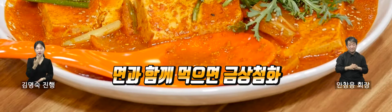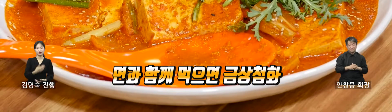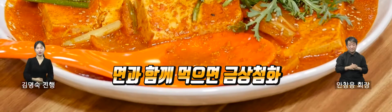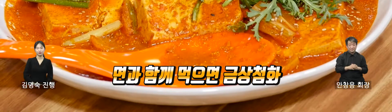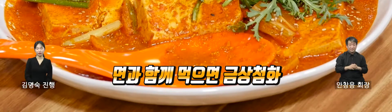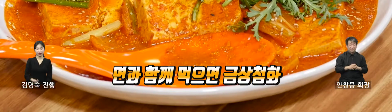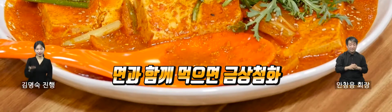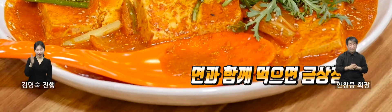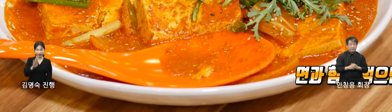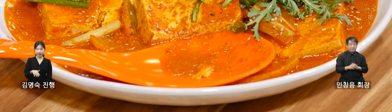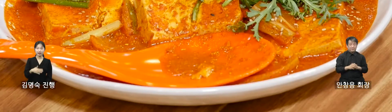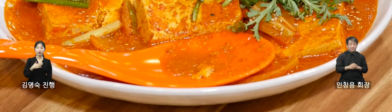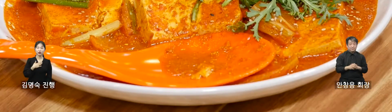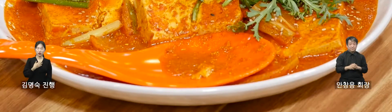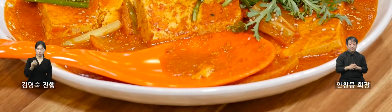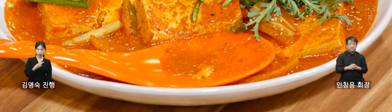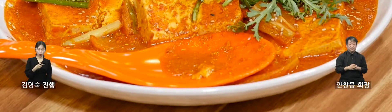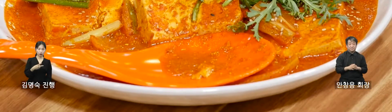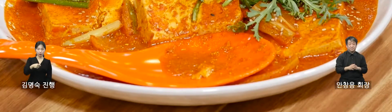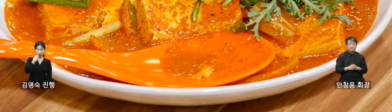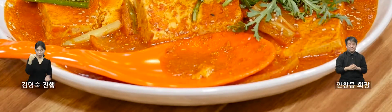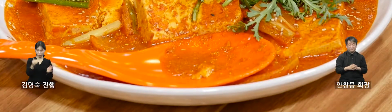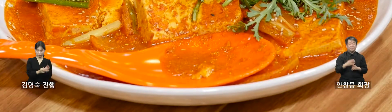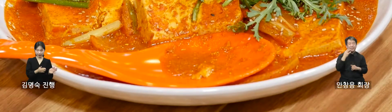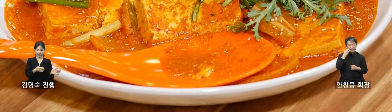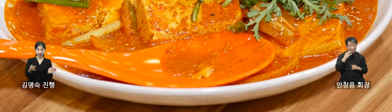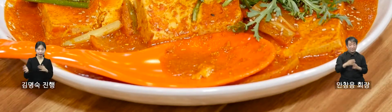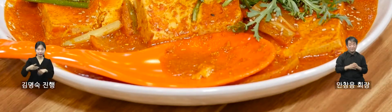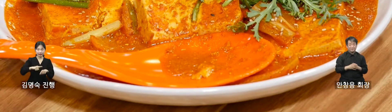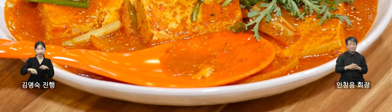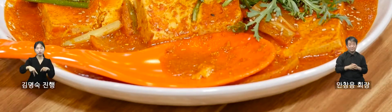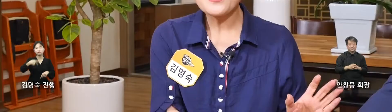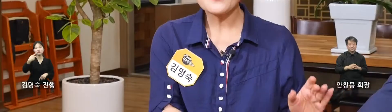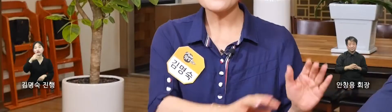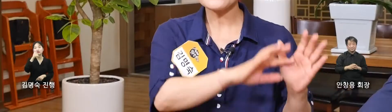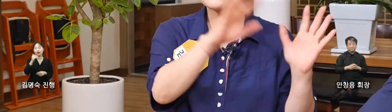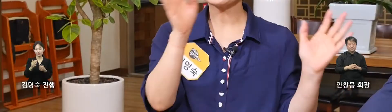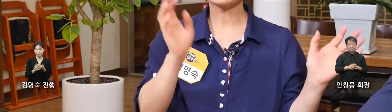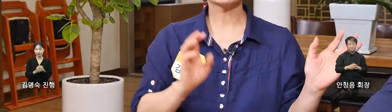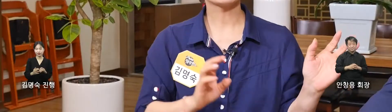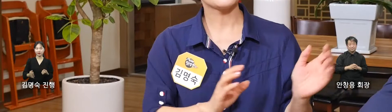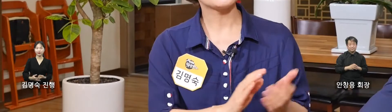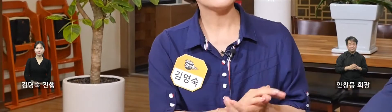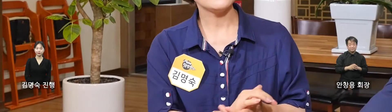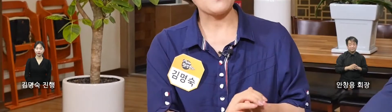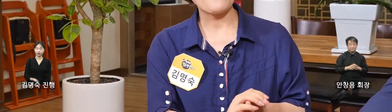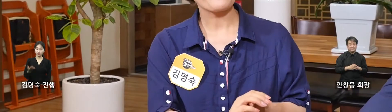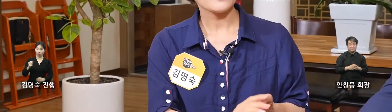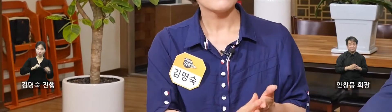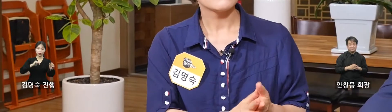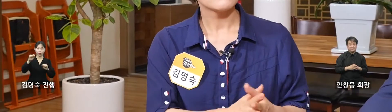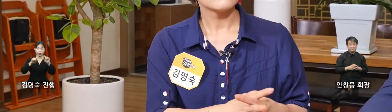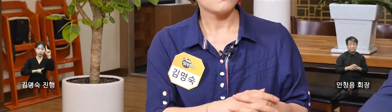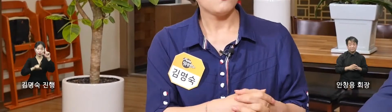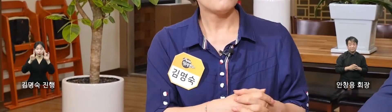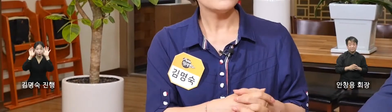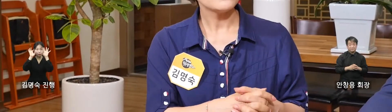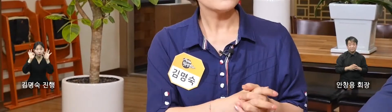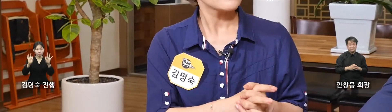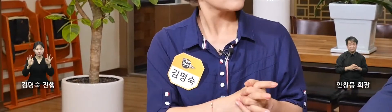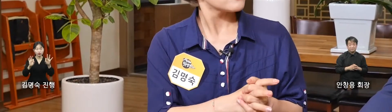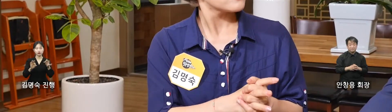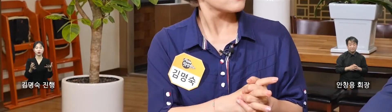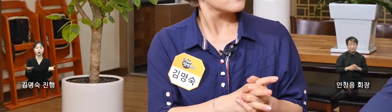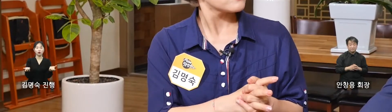이제 어차피 뒤에 또 칼국수를 먹을 거기 때문에. 네. 예, 예. 이게 회장님 이렇게 활동하신 걸 봤더니 예.